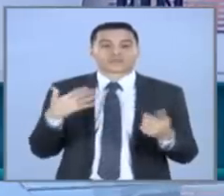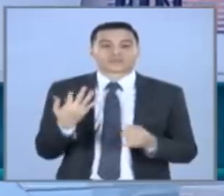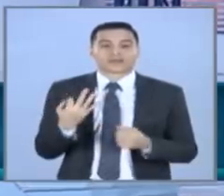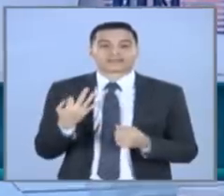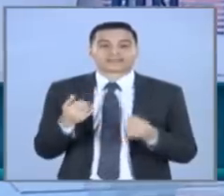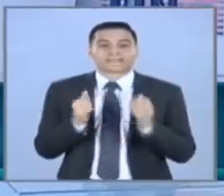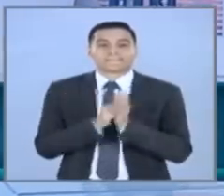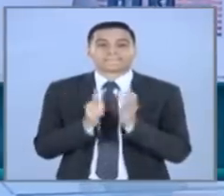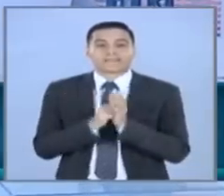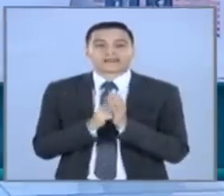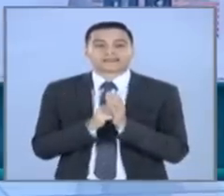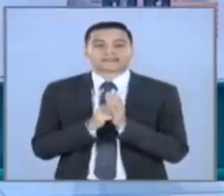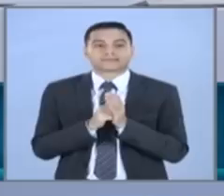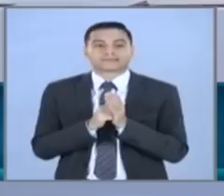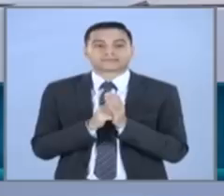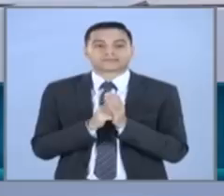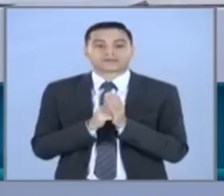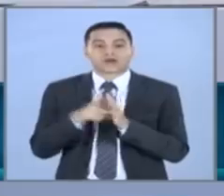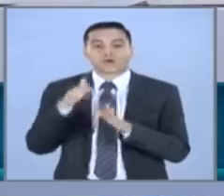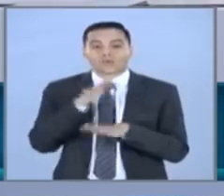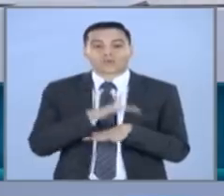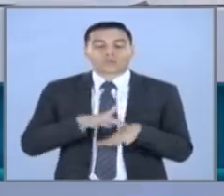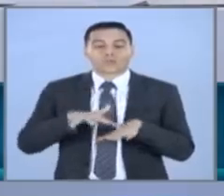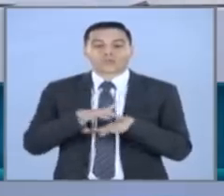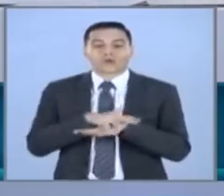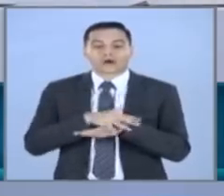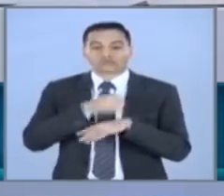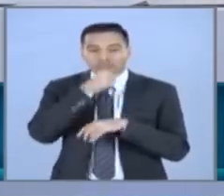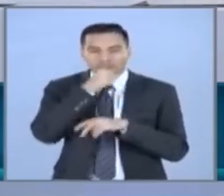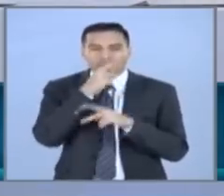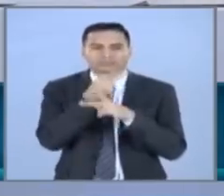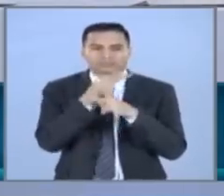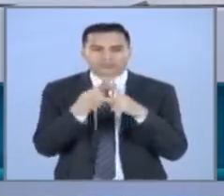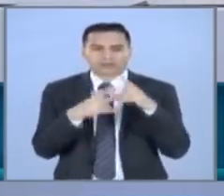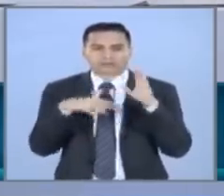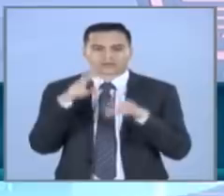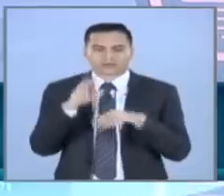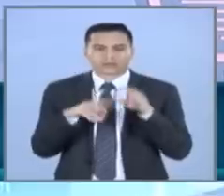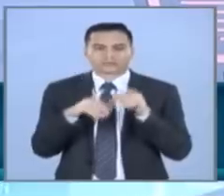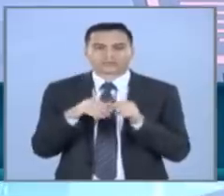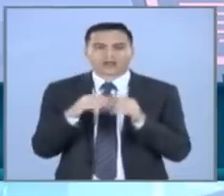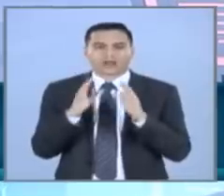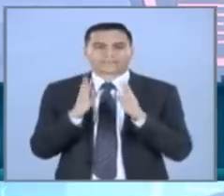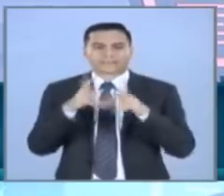36 بيت كان بيرثي جدته في القصيدة.